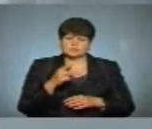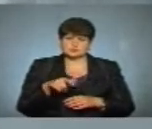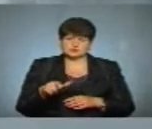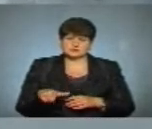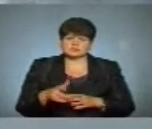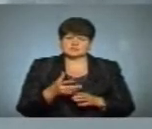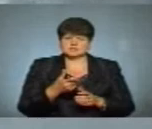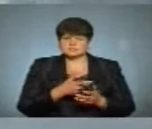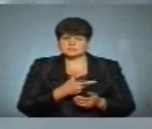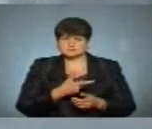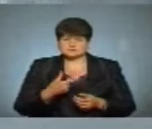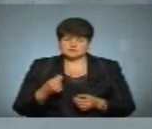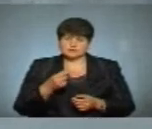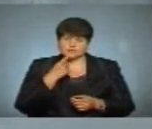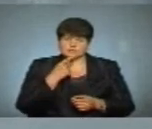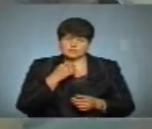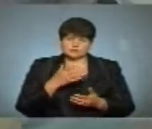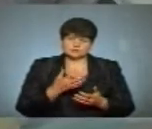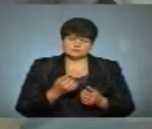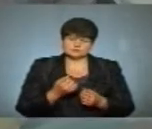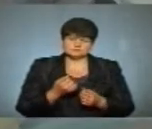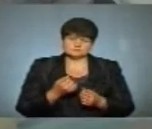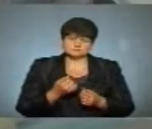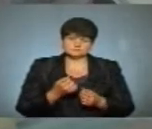Забір крові проводить лікар-трансфузіолог.